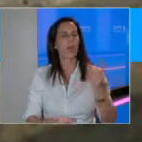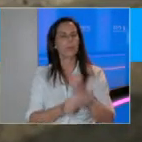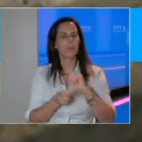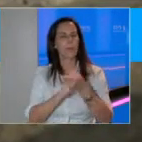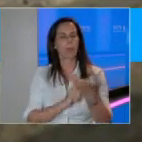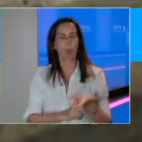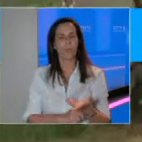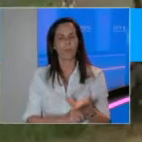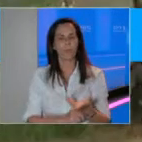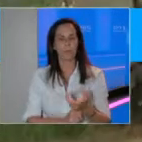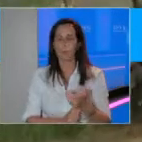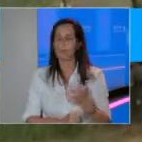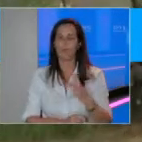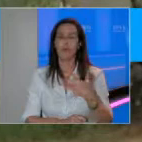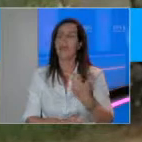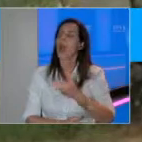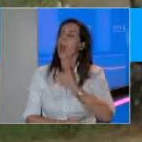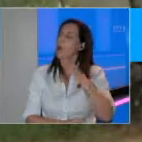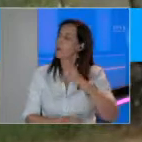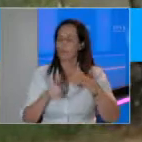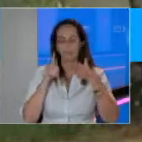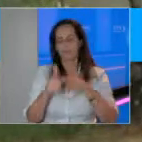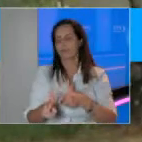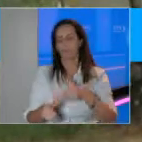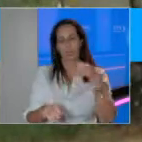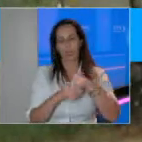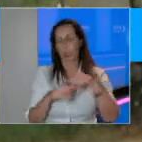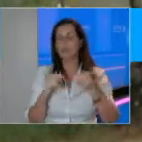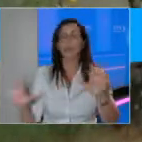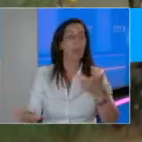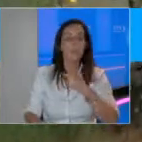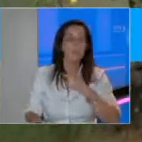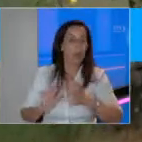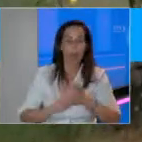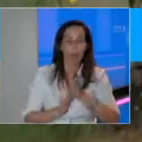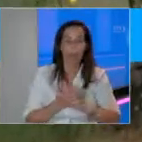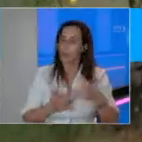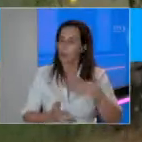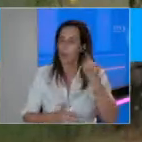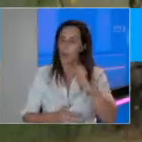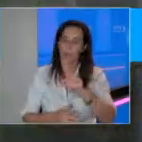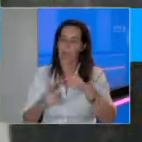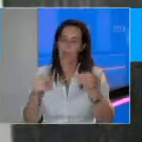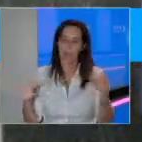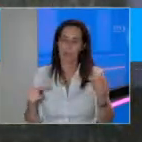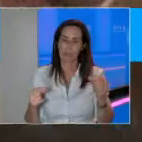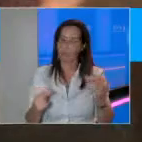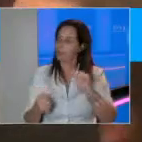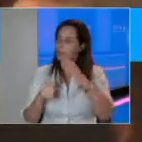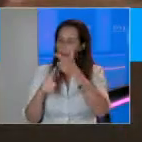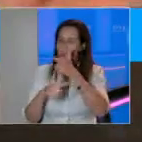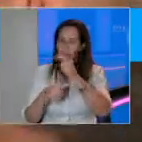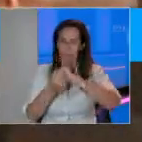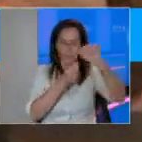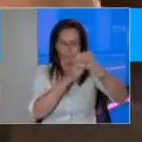עושה? פטיש בראש? אני אמרתי, אין לנו ברירה להיכנס למבצע. אין ספק שאנחנו חייבים להגיע לשם, לסיכולים ממוקדים.